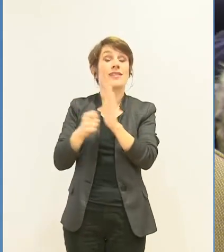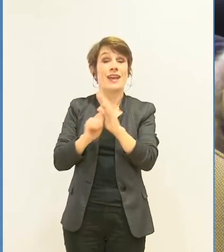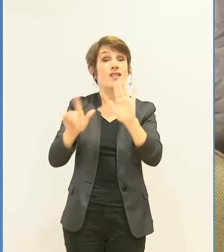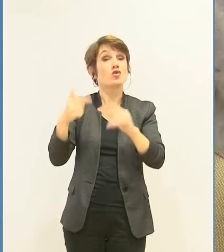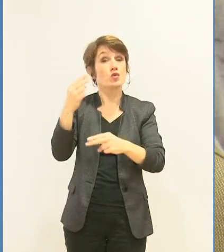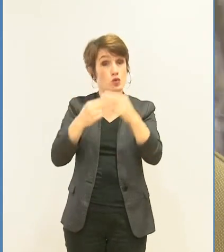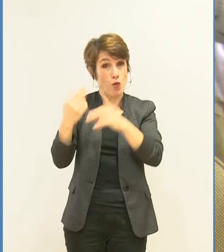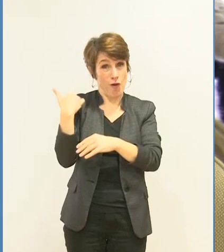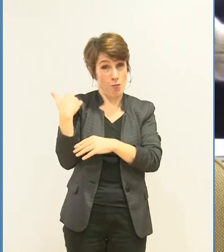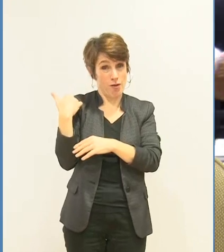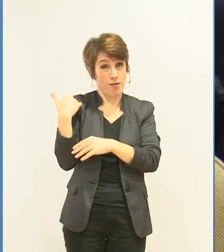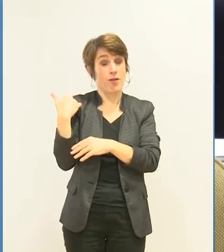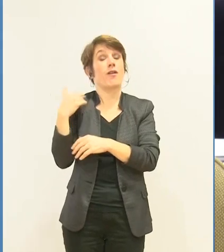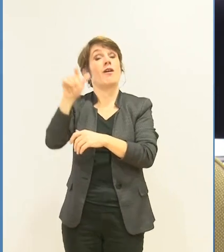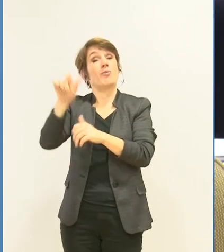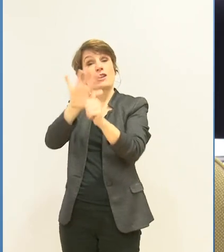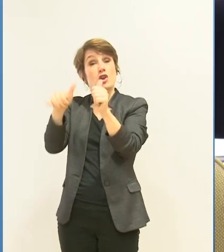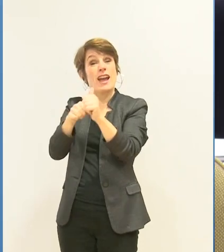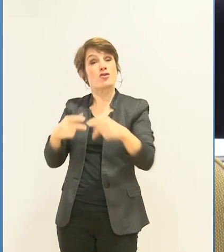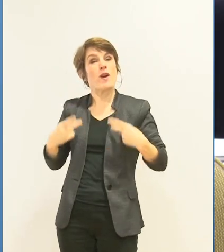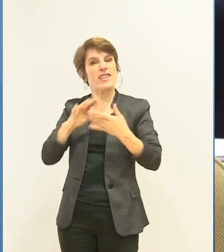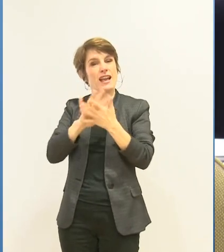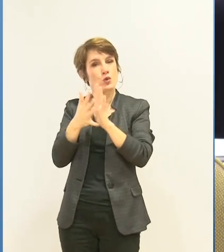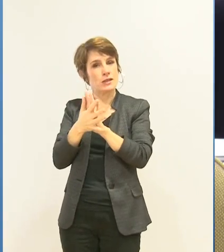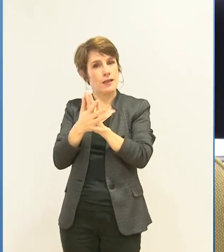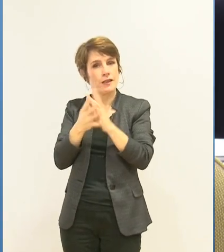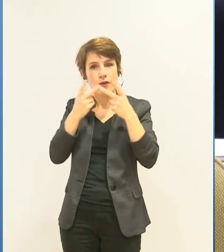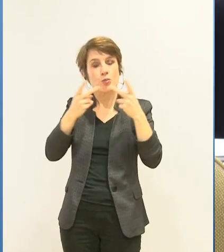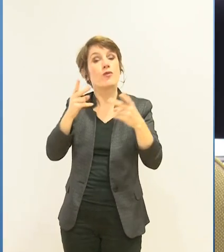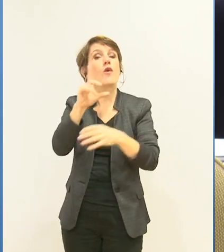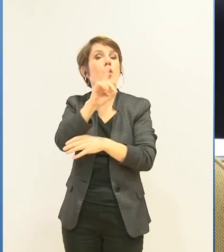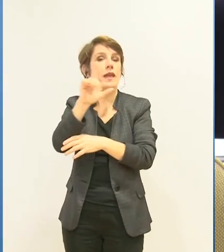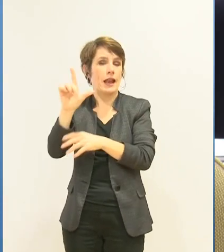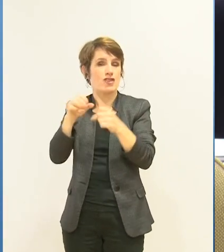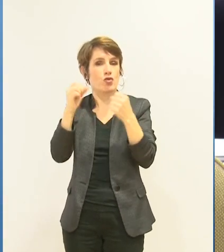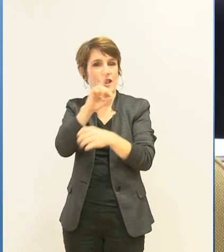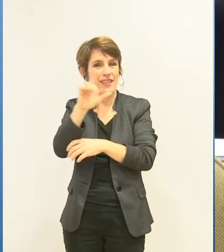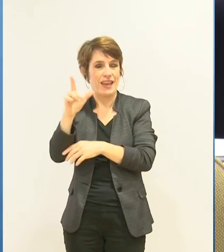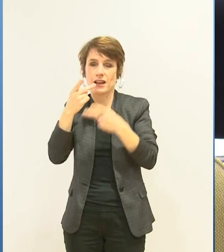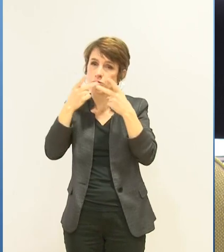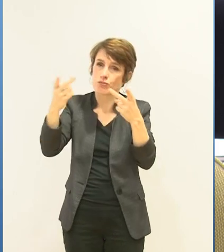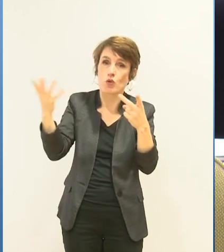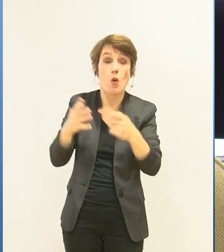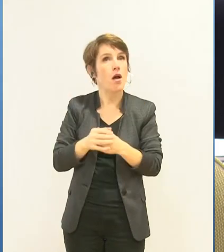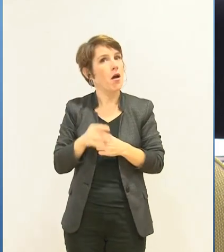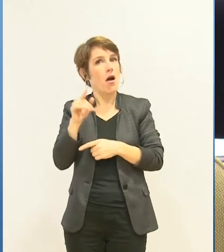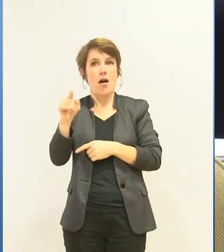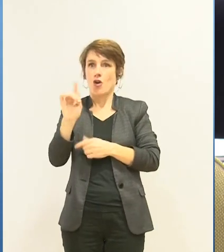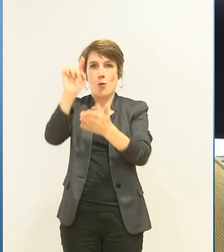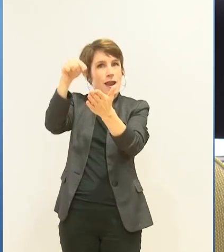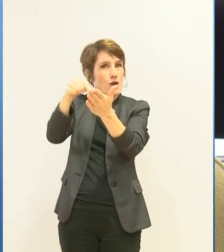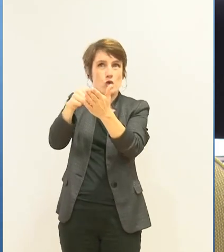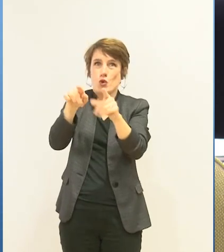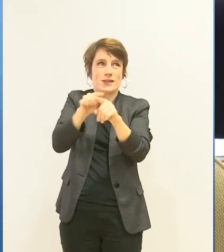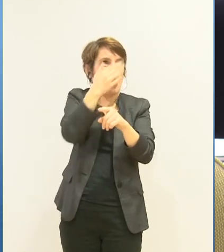votre adjoint à la vie associative indiqué c'est un lieu qui correspond à ce qui existe dans les grandes villes européennes qui